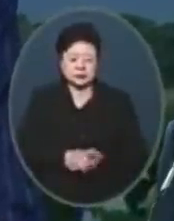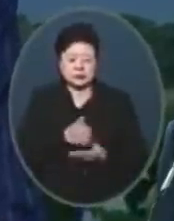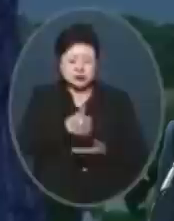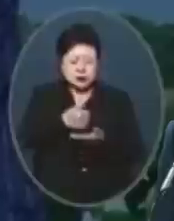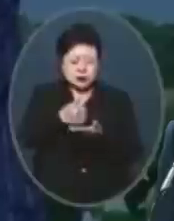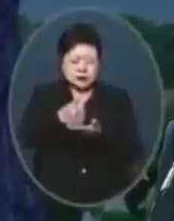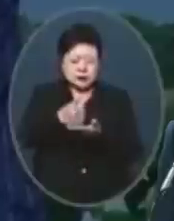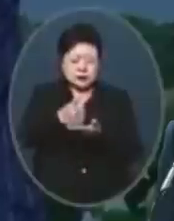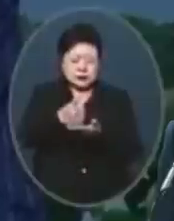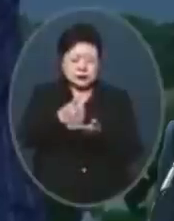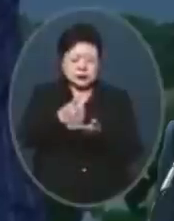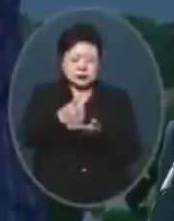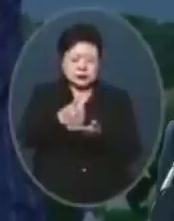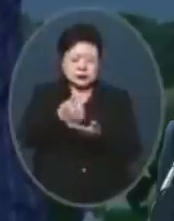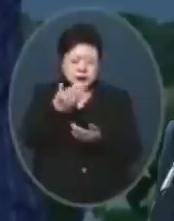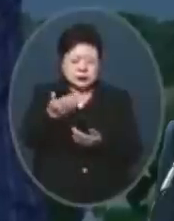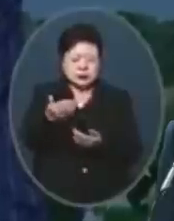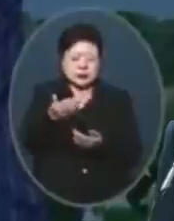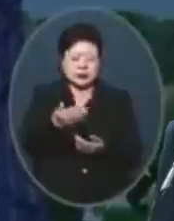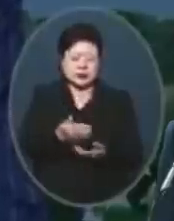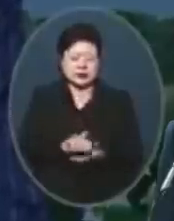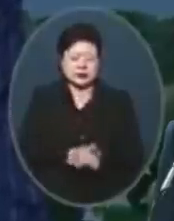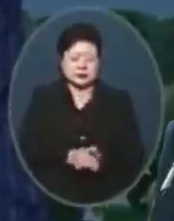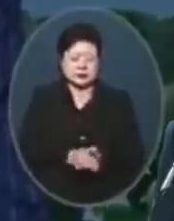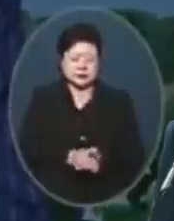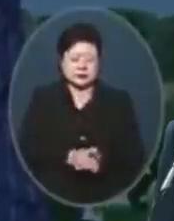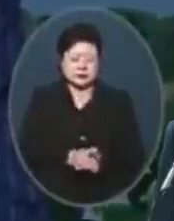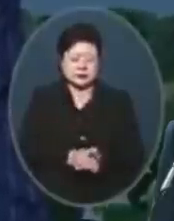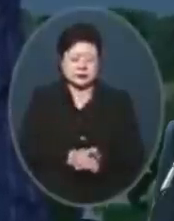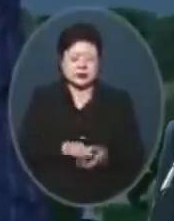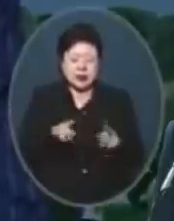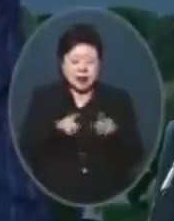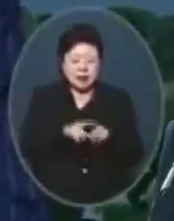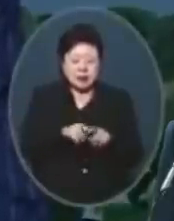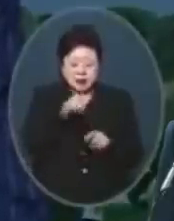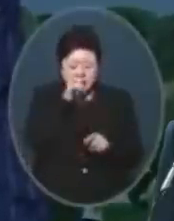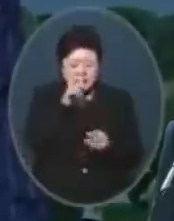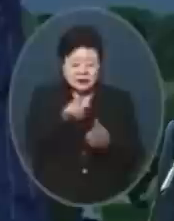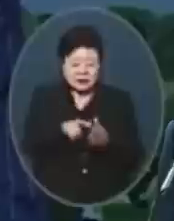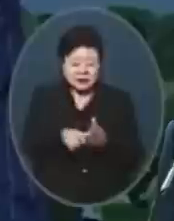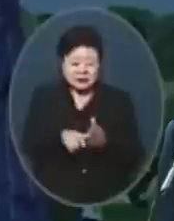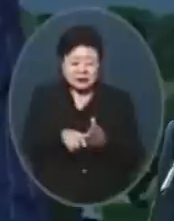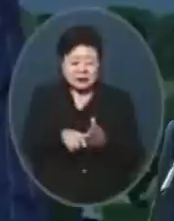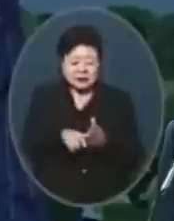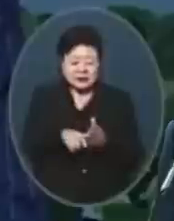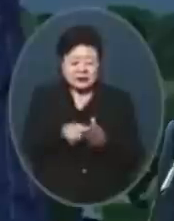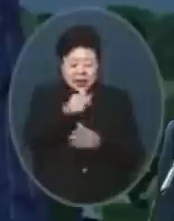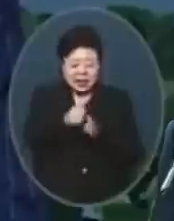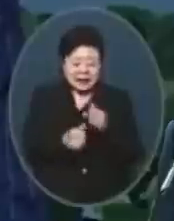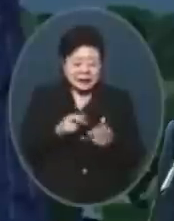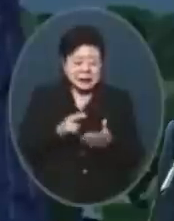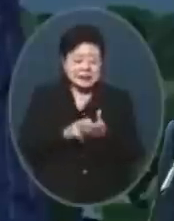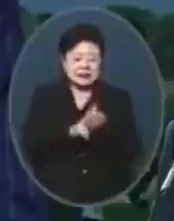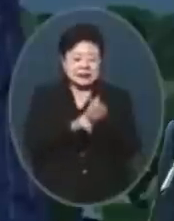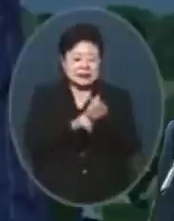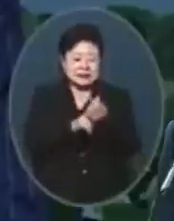주님이 여러분과 같이 있는 이 시간에 하나님의